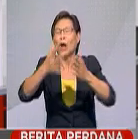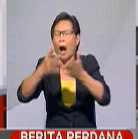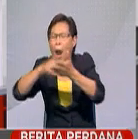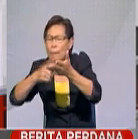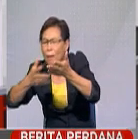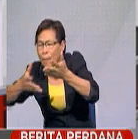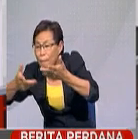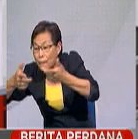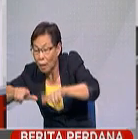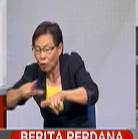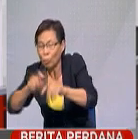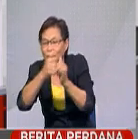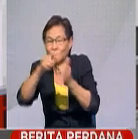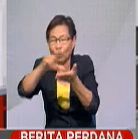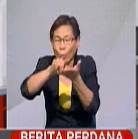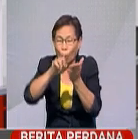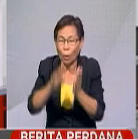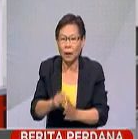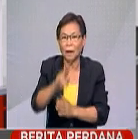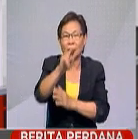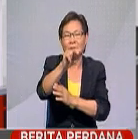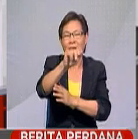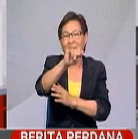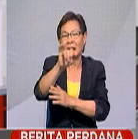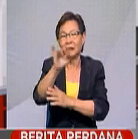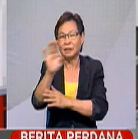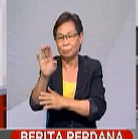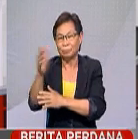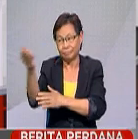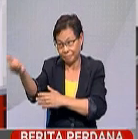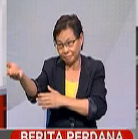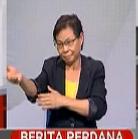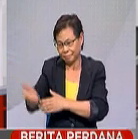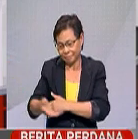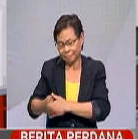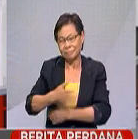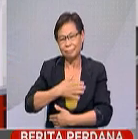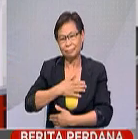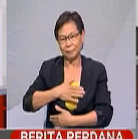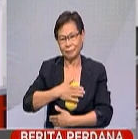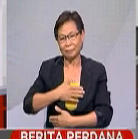semasa, kita bersama wartawan Muhammad Najib Mashor. Silakan, Najib.